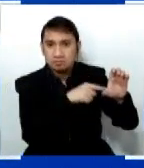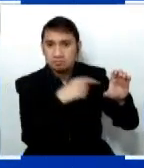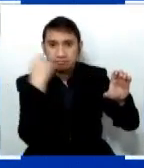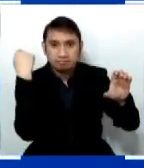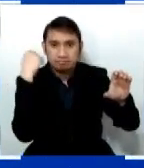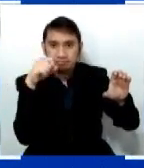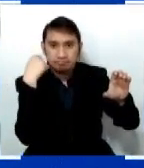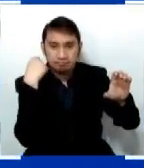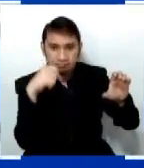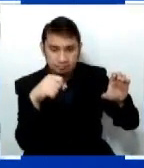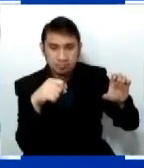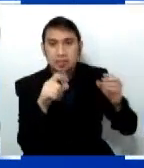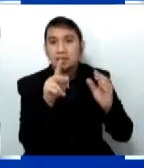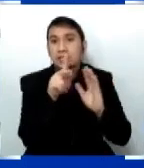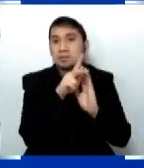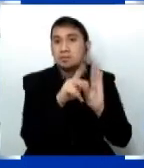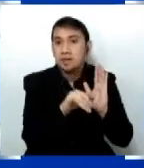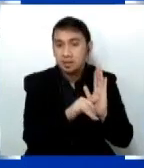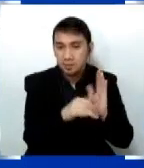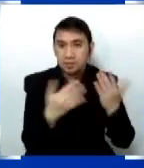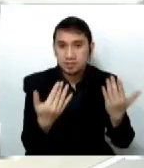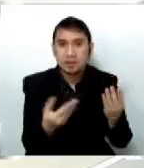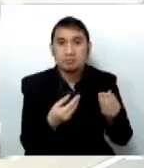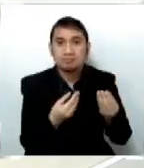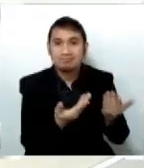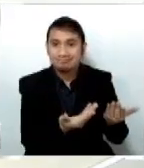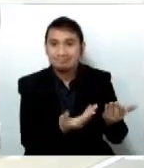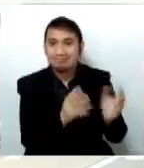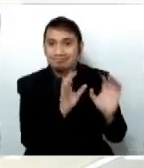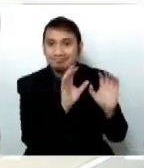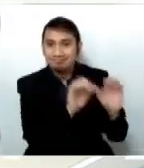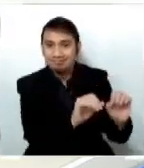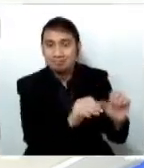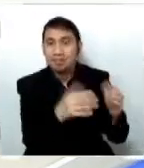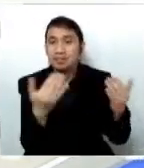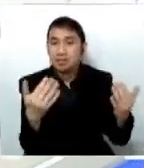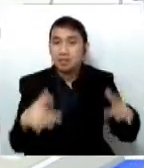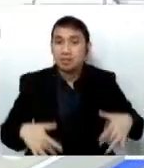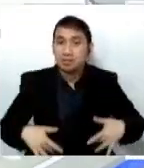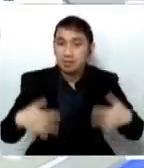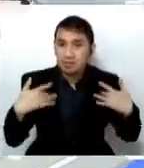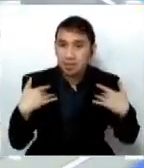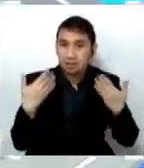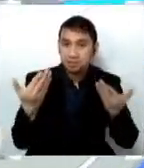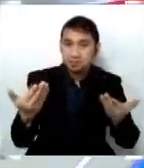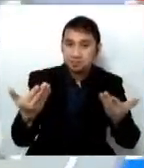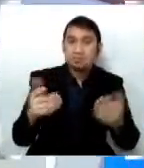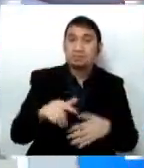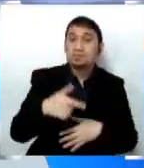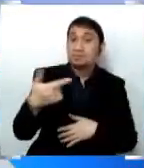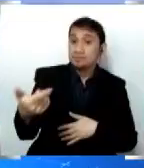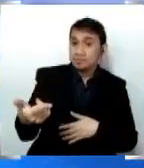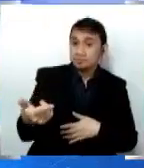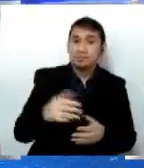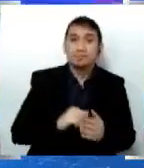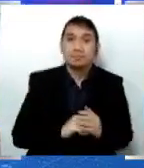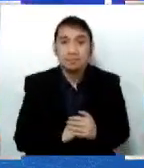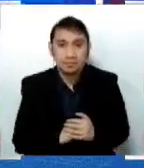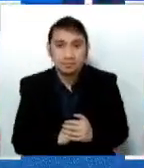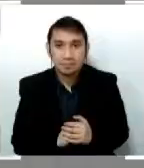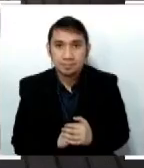safety protocols ang nasampolan. Saksi live si May Bermudez. May!